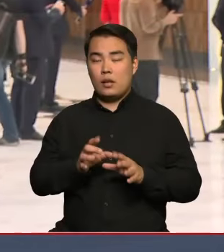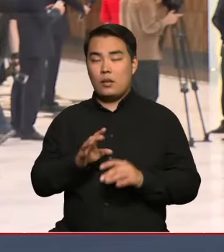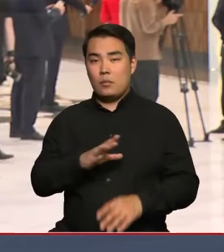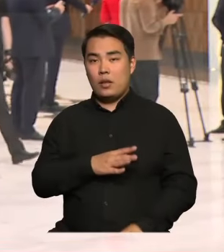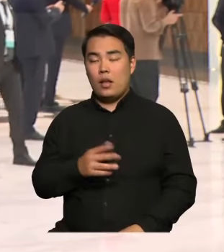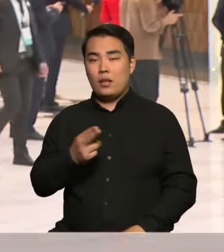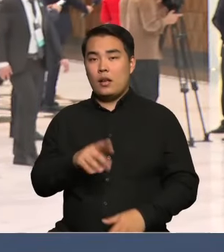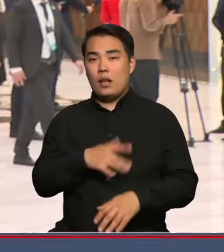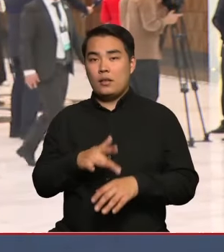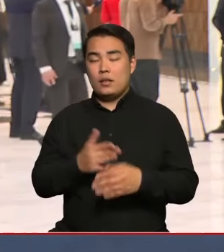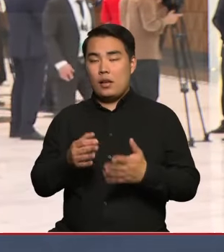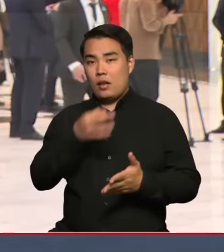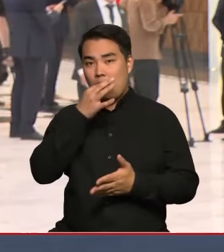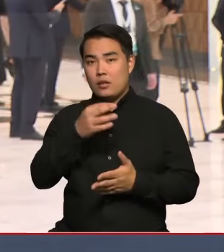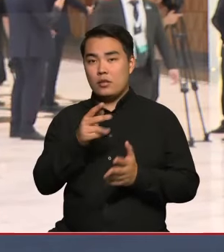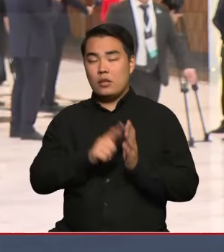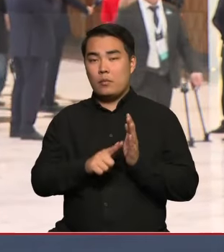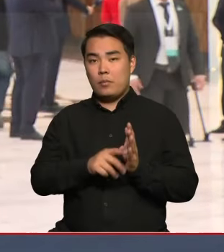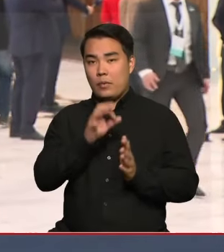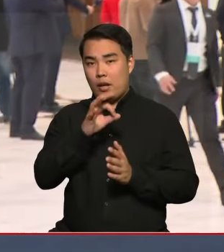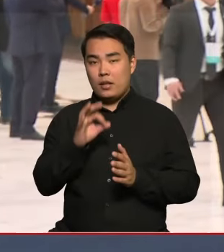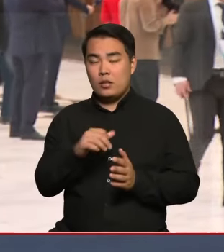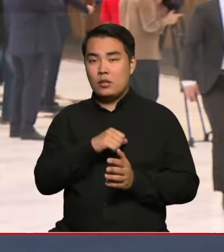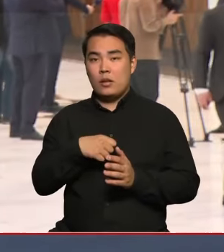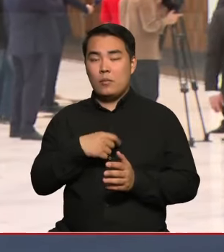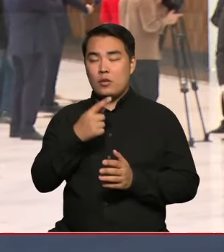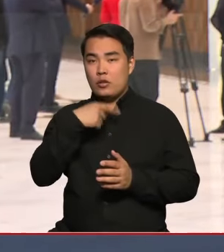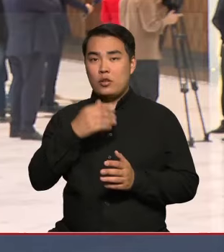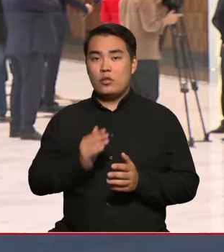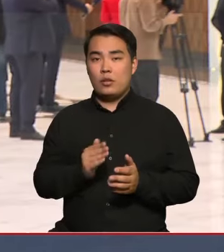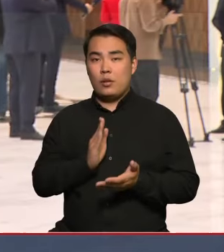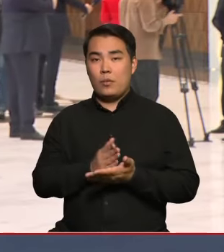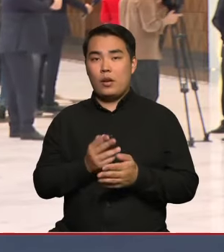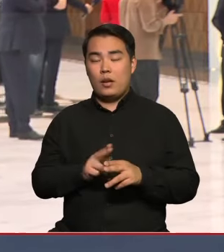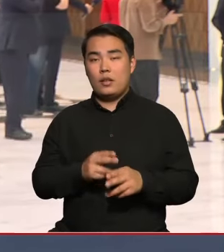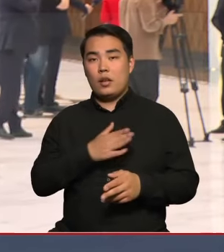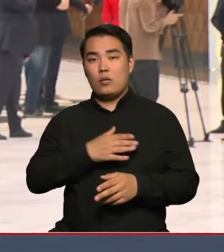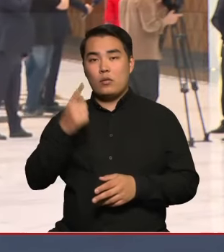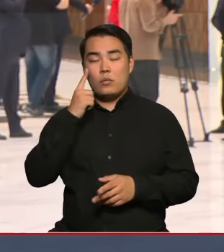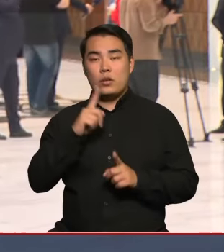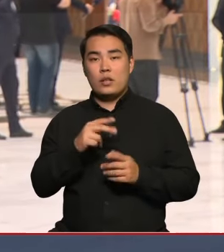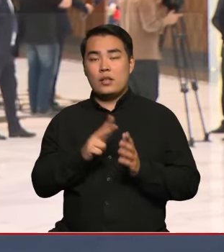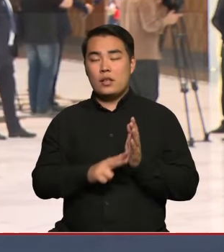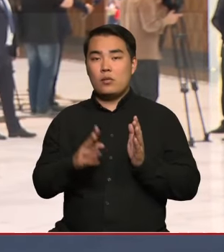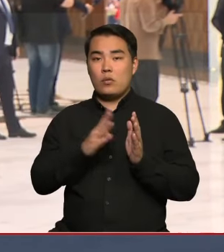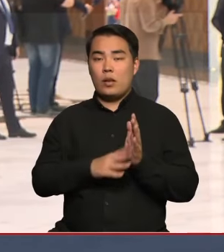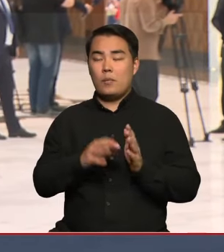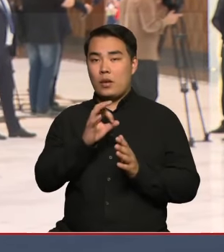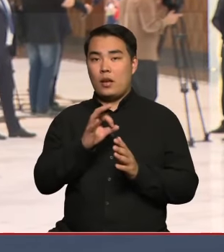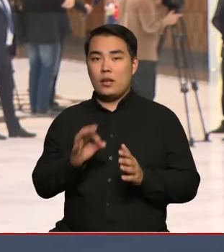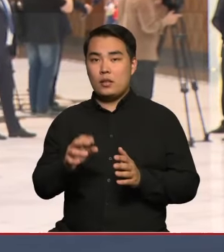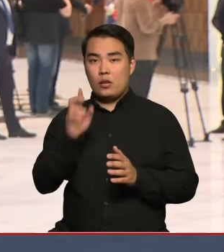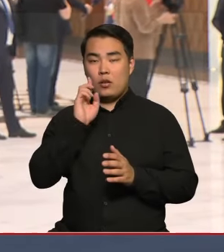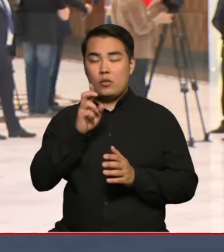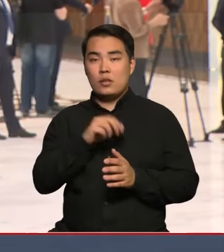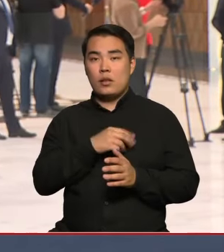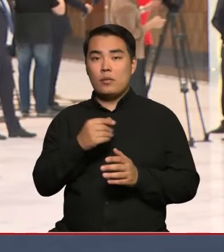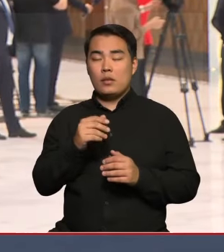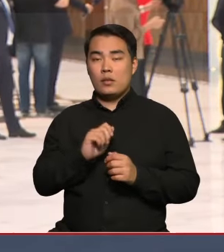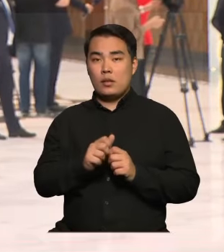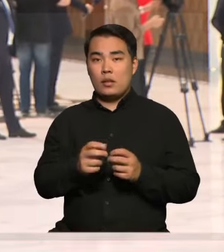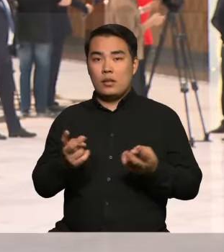Астана қаласында айтатын болсақ, 70% жеке меншік компания кетеді екен. Біздің ойымызша 80-90% мемлекеттік бюджетке кету керек. Ол